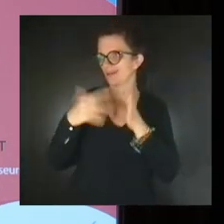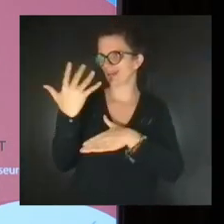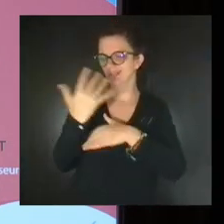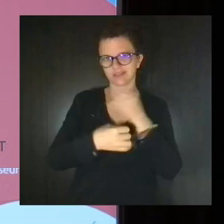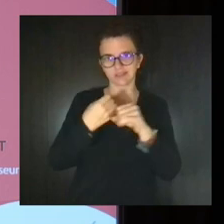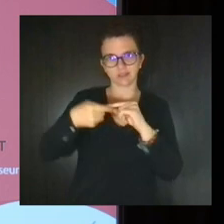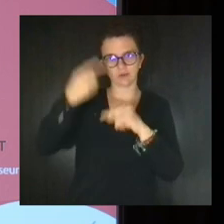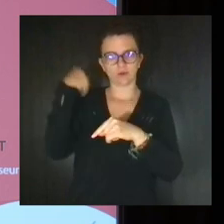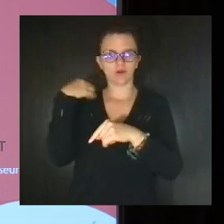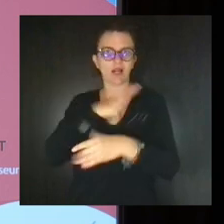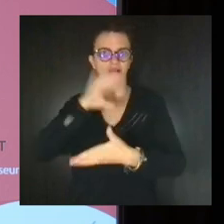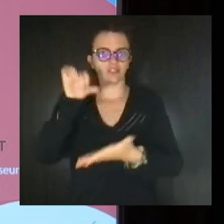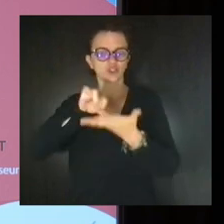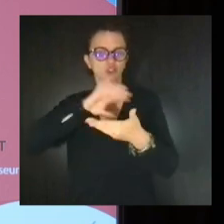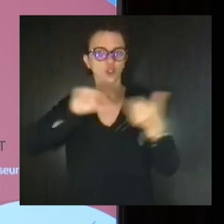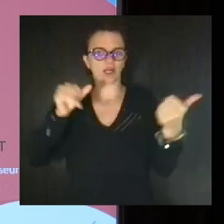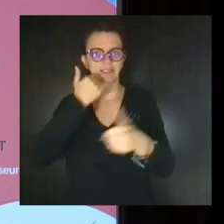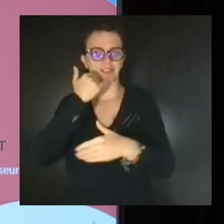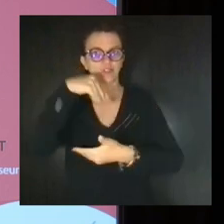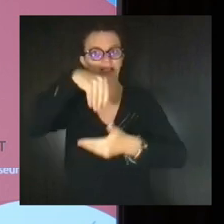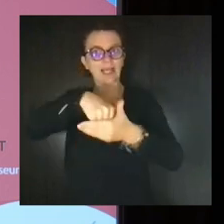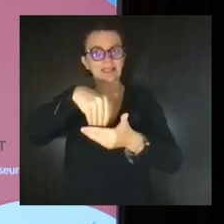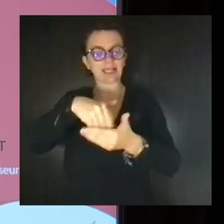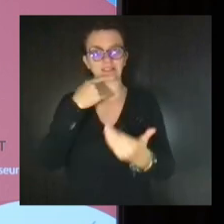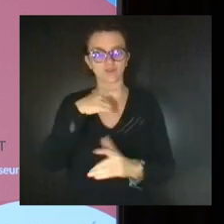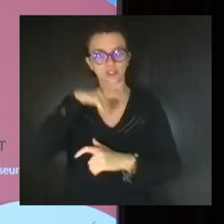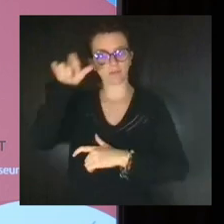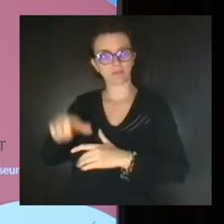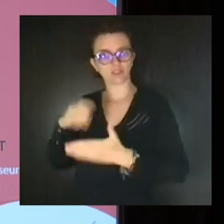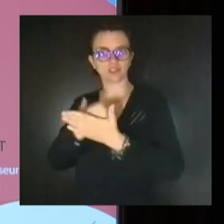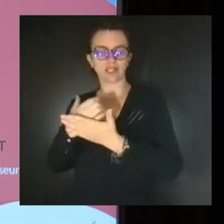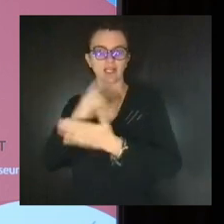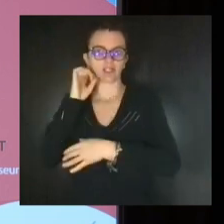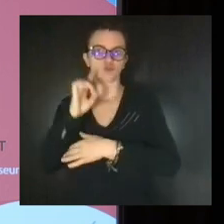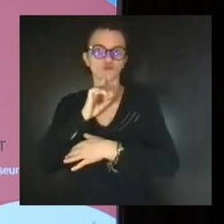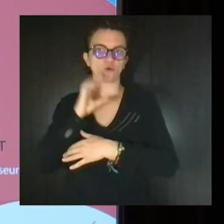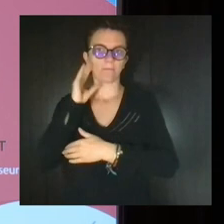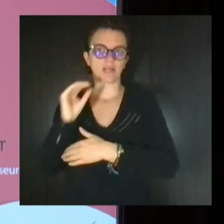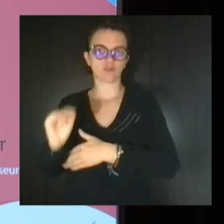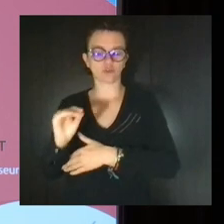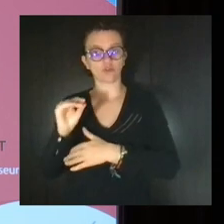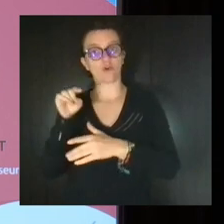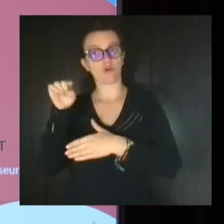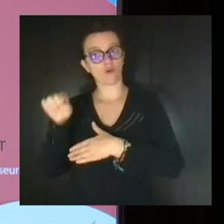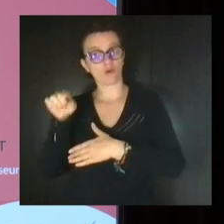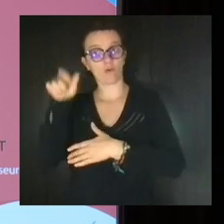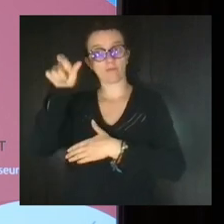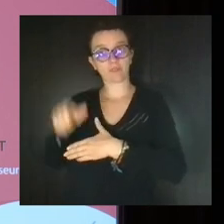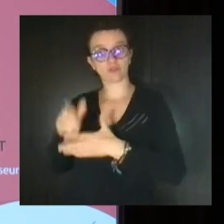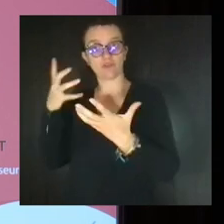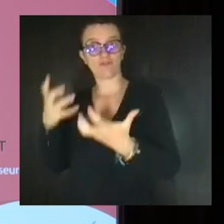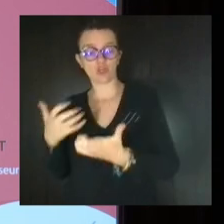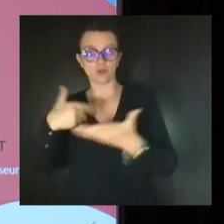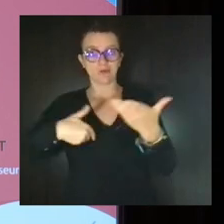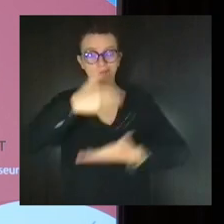téléphonique interne. Un salarié, par exemple, sourd ou malentendant, qui veut communiquer, échanger